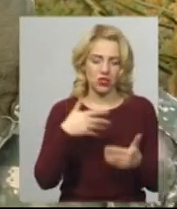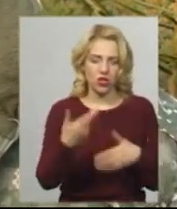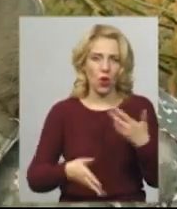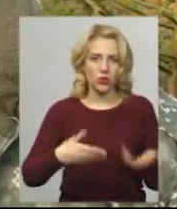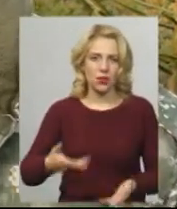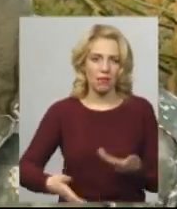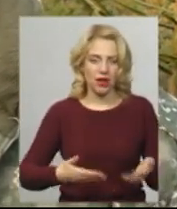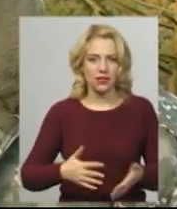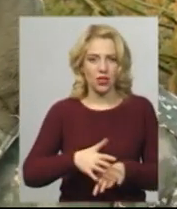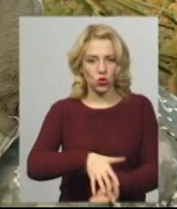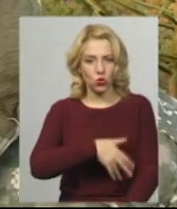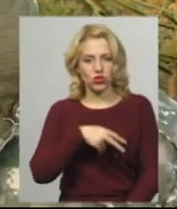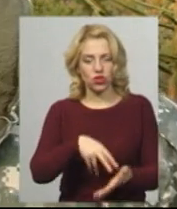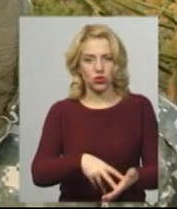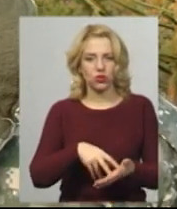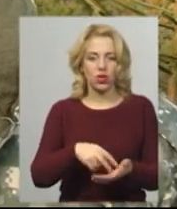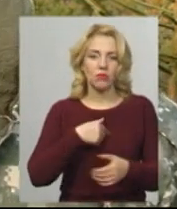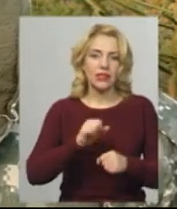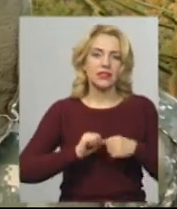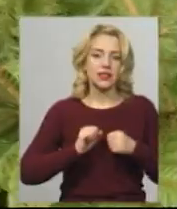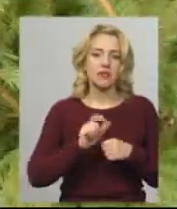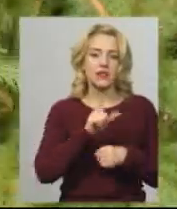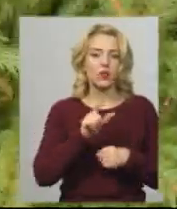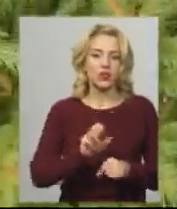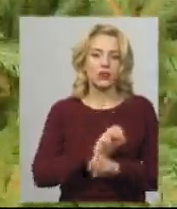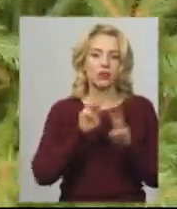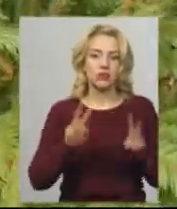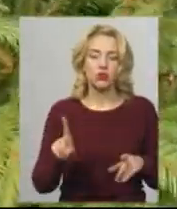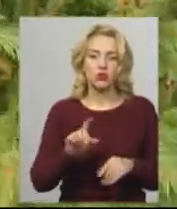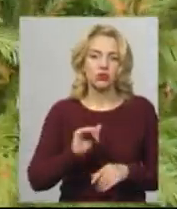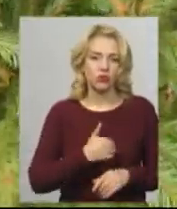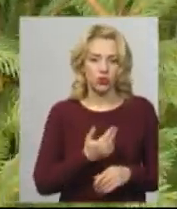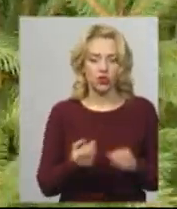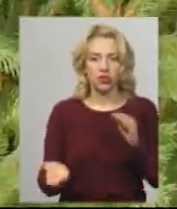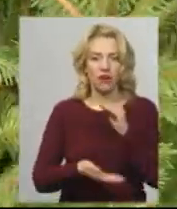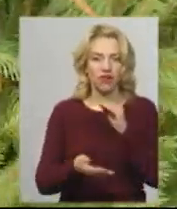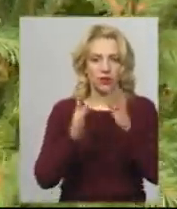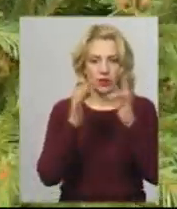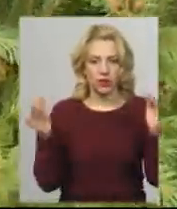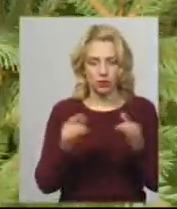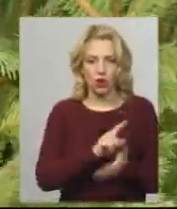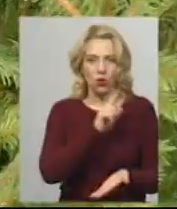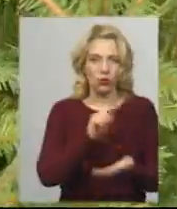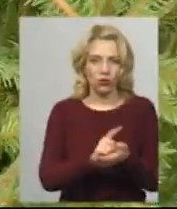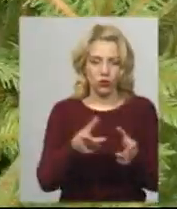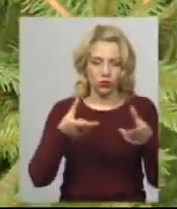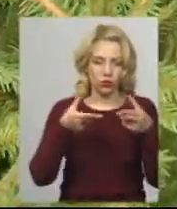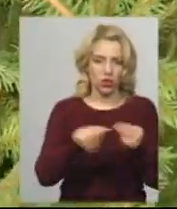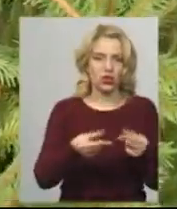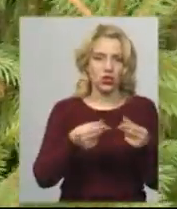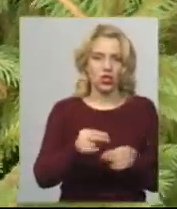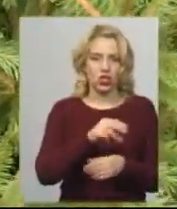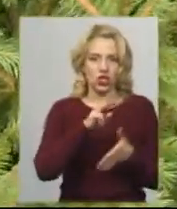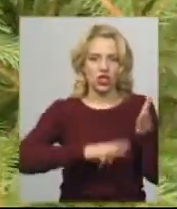довше стоїть. Ми стараємося людей забезпечити, що вони хочуть. На вирубані ялинки чи сосни обов'язково чіпляють самоклеючі стрічки зі